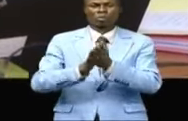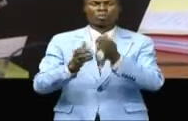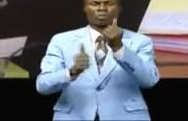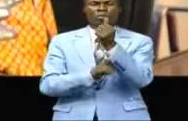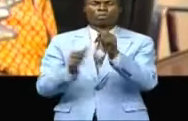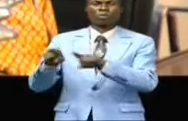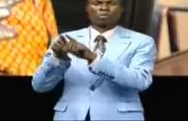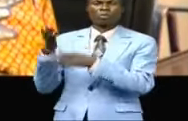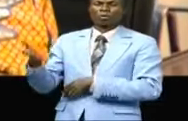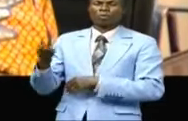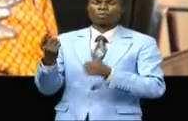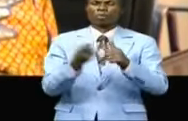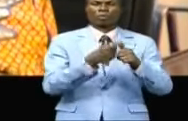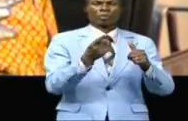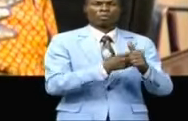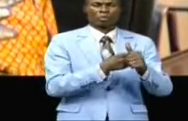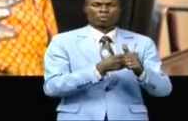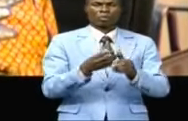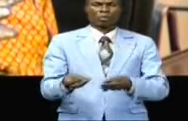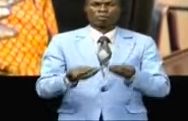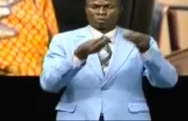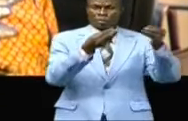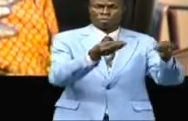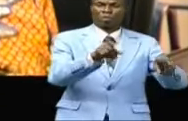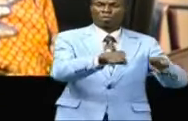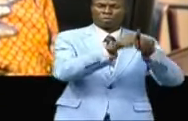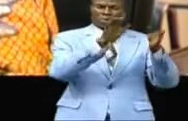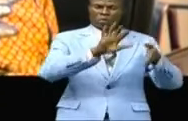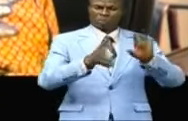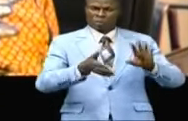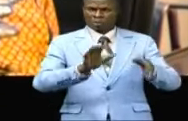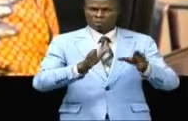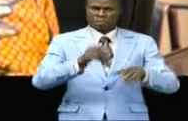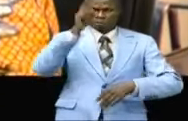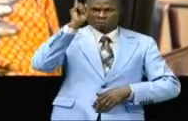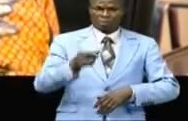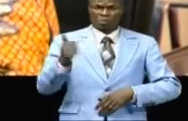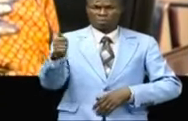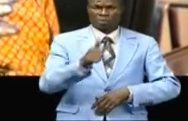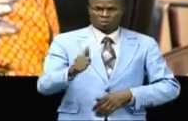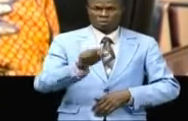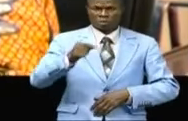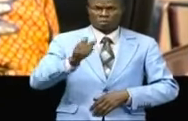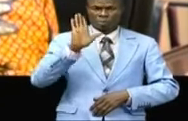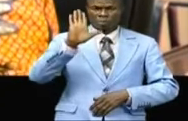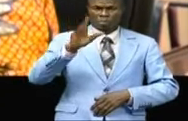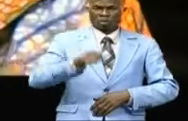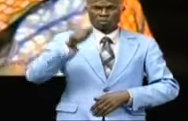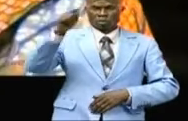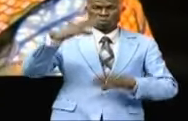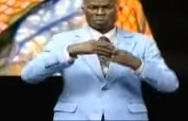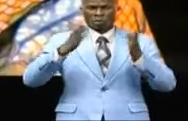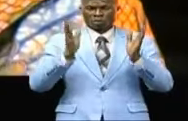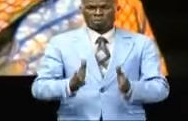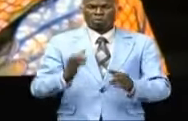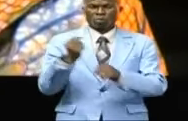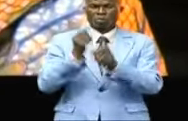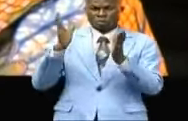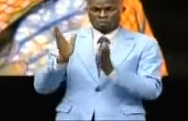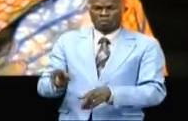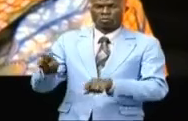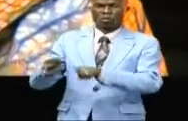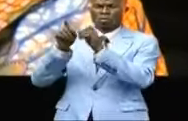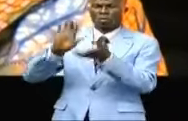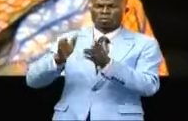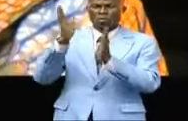créanciers, particulièrement les déposants dont la dette est estimée à 121,5 millions de dollars et les personnels dont la dette